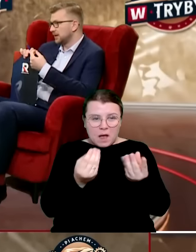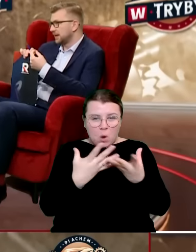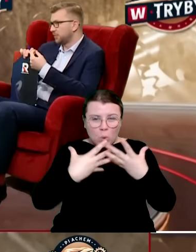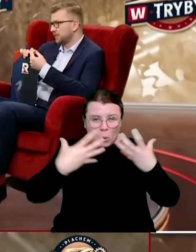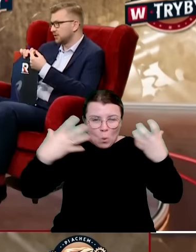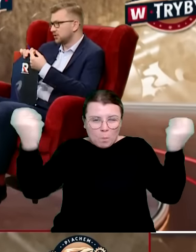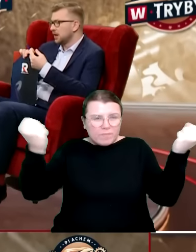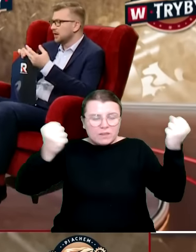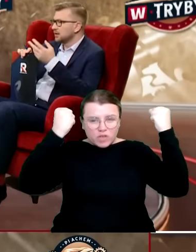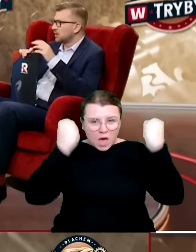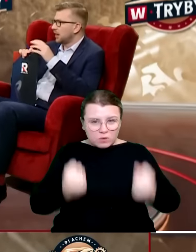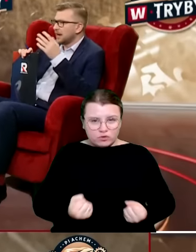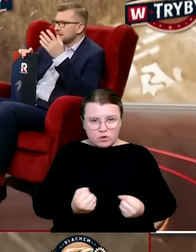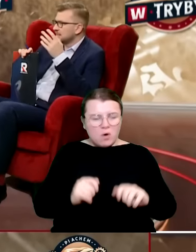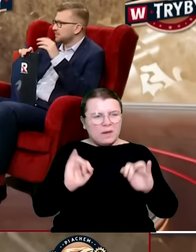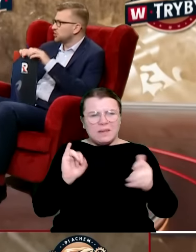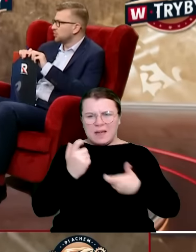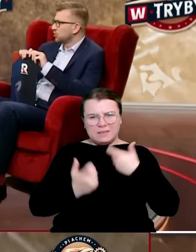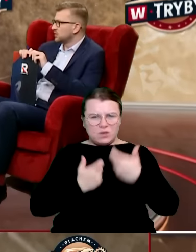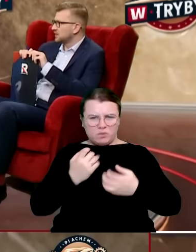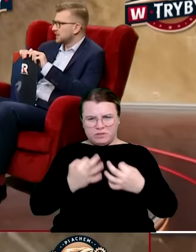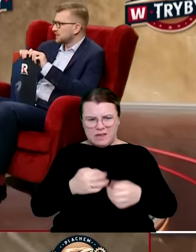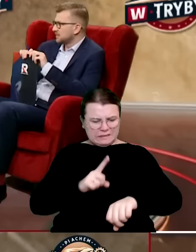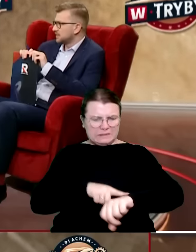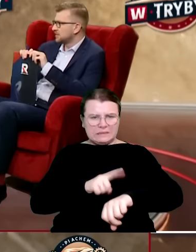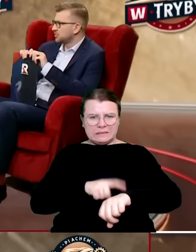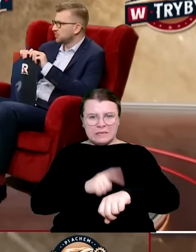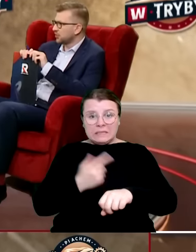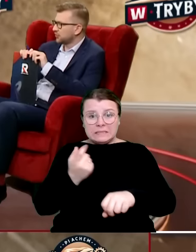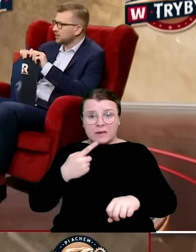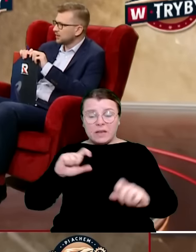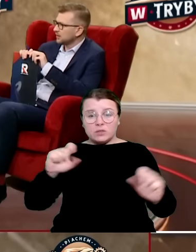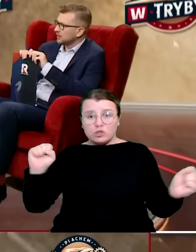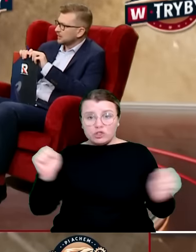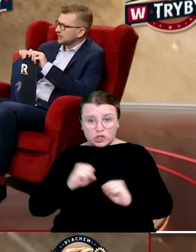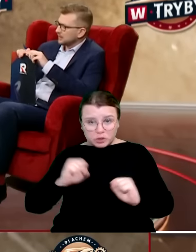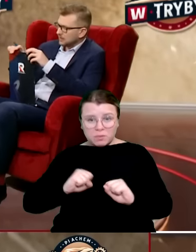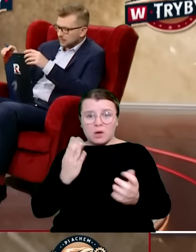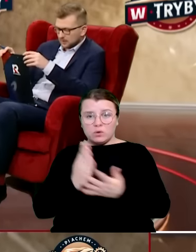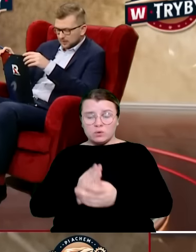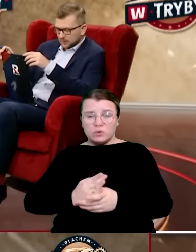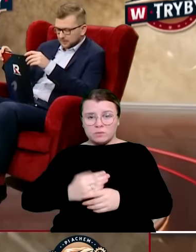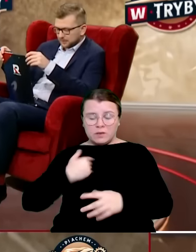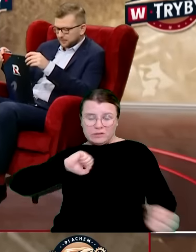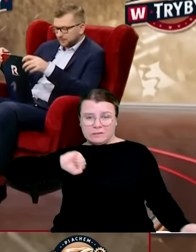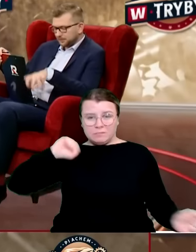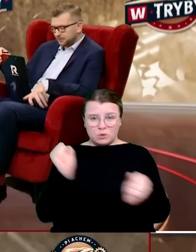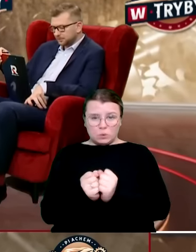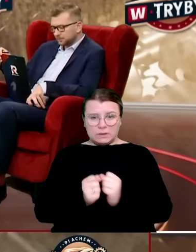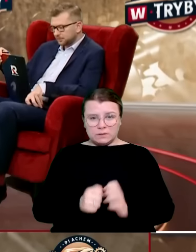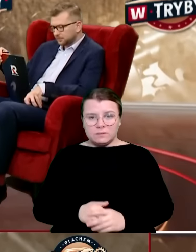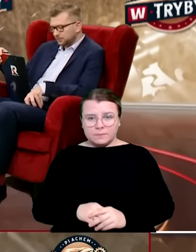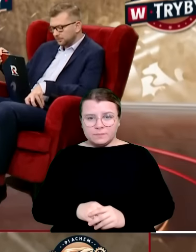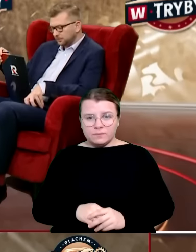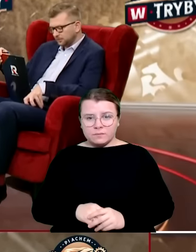się dalej wprowadzić. Słuchajcie, no ja to byłem, widziałem. A zaraz będzie mróz, zaraz przymrozki. Żołnierze z WOT-u na przykład, no nieoceniona